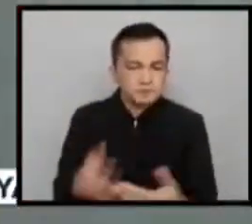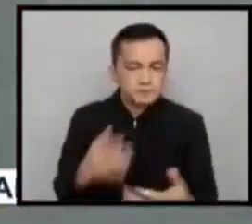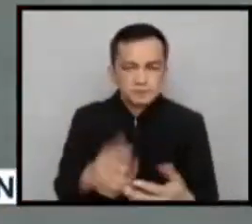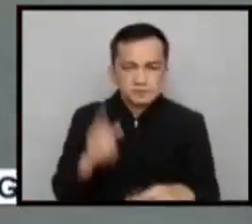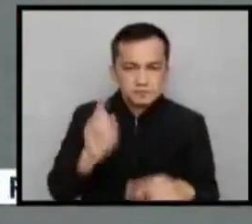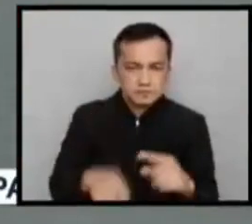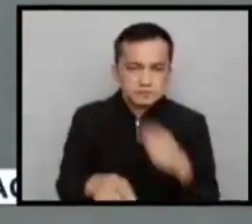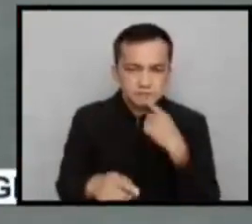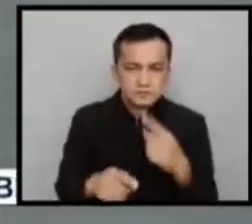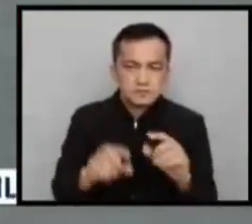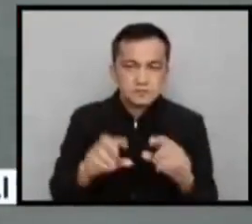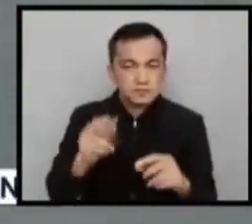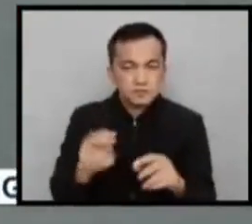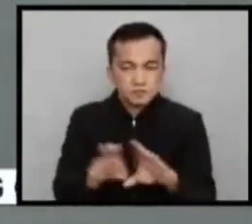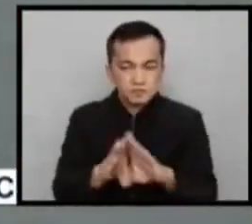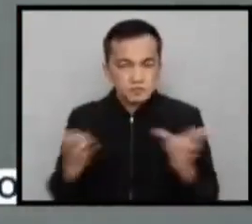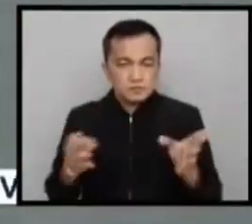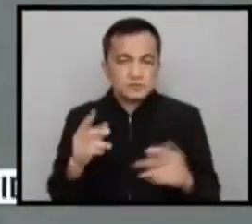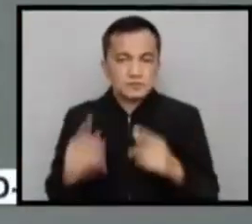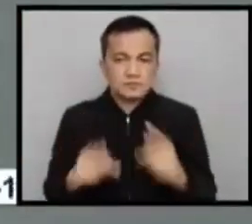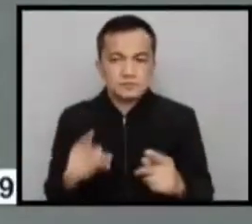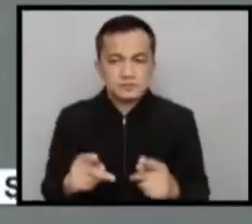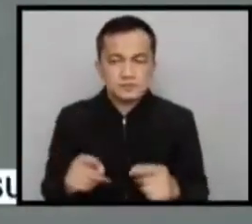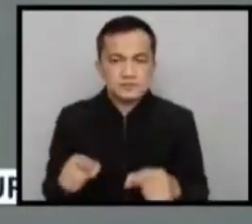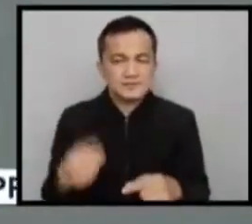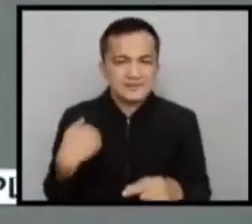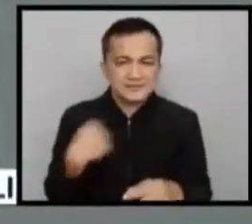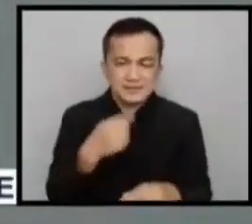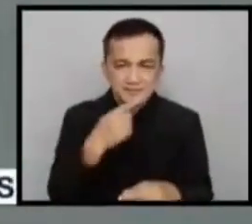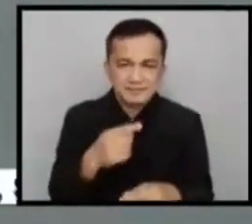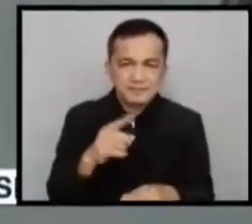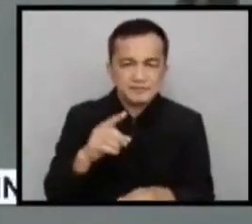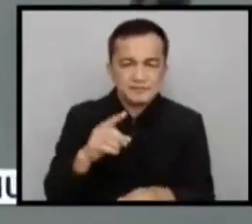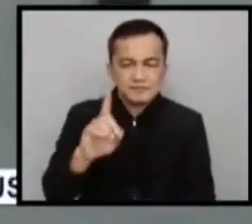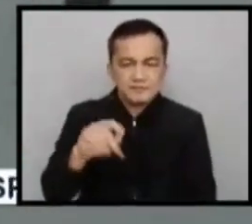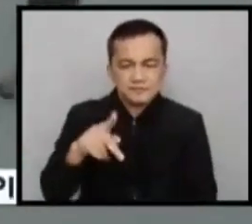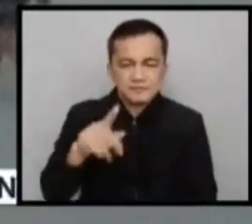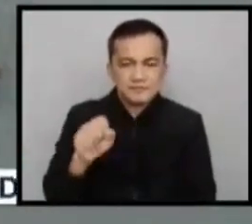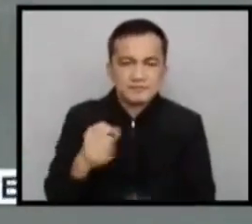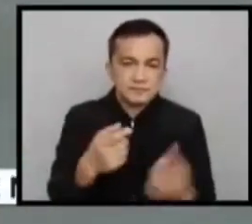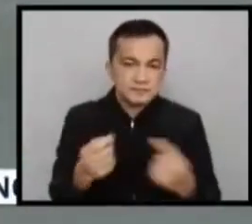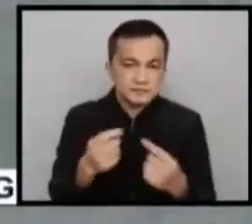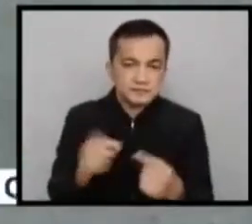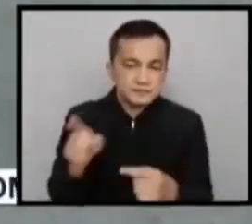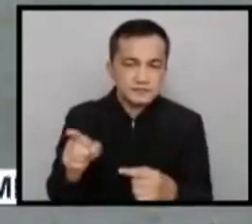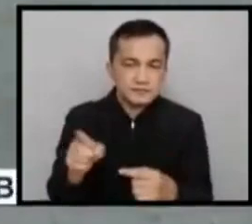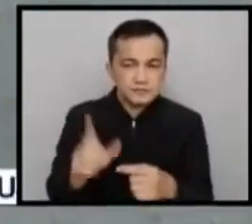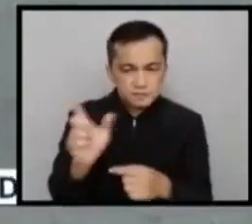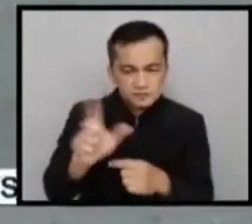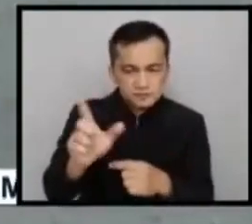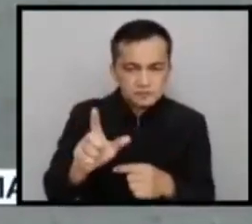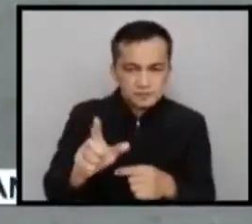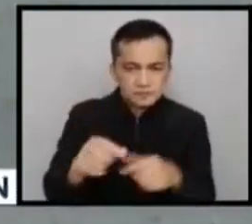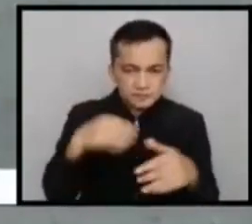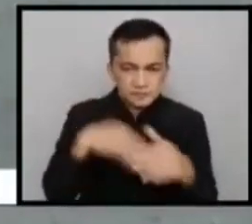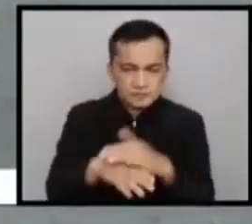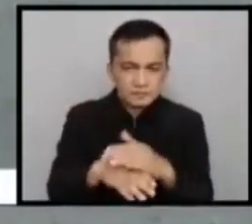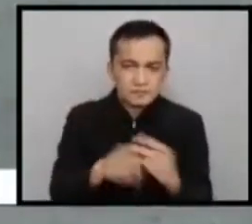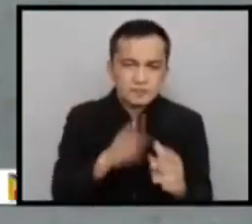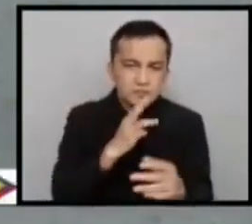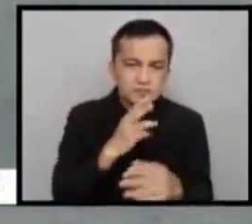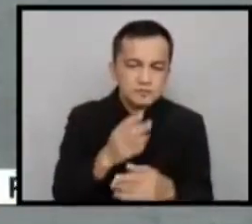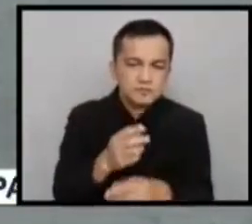ito mabubuksang muli sa publiko, ay tiniyak naman ng DPS na gagawin nila ito oras na pasok na ito sa water